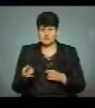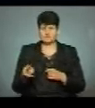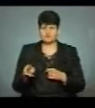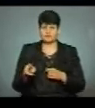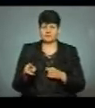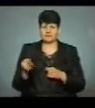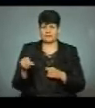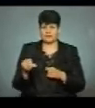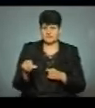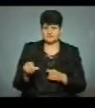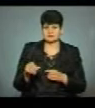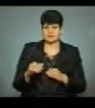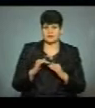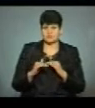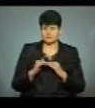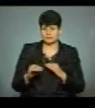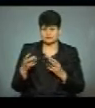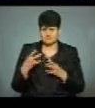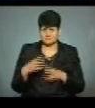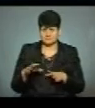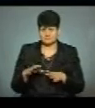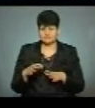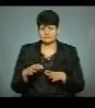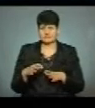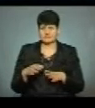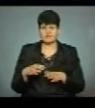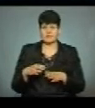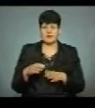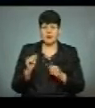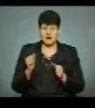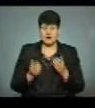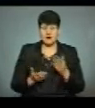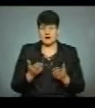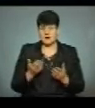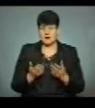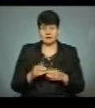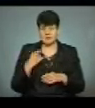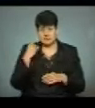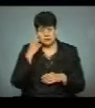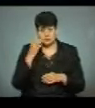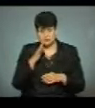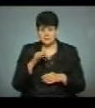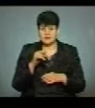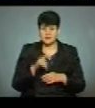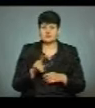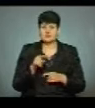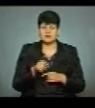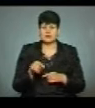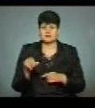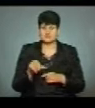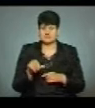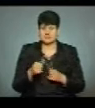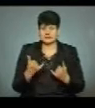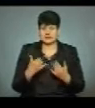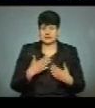шкідники полів, шкідники там, наших квітників. Але не задумуючись над тим, що вони є шкідники